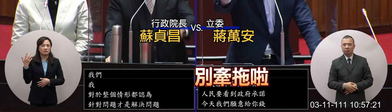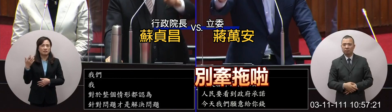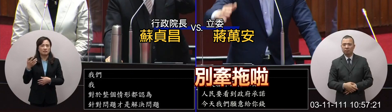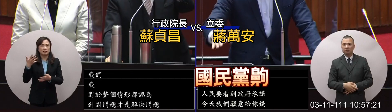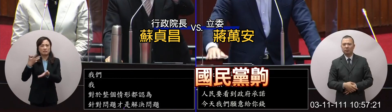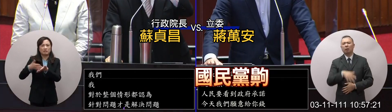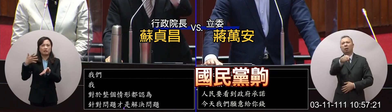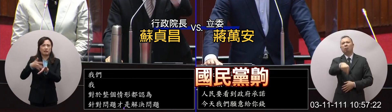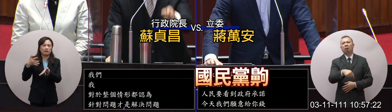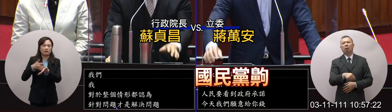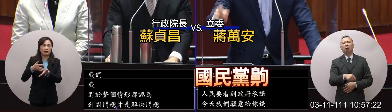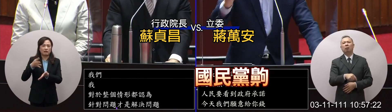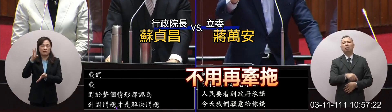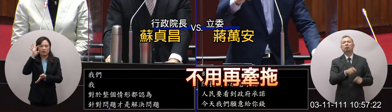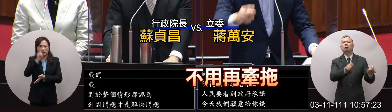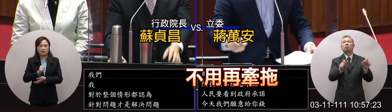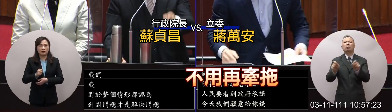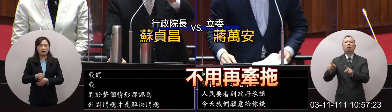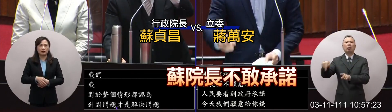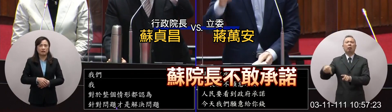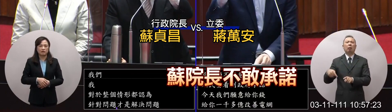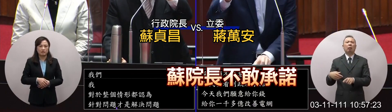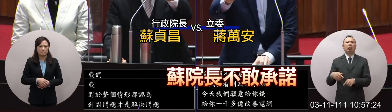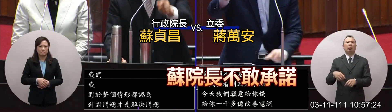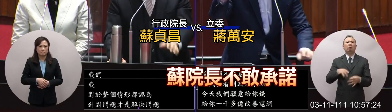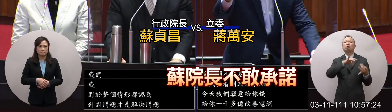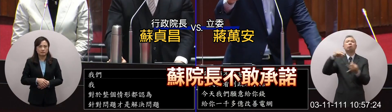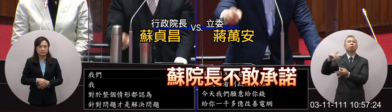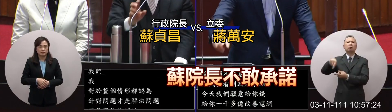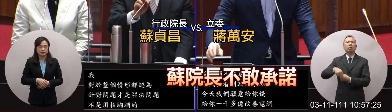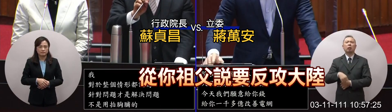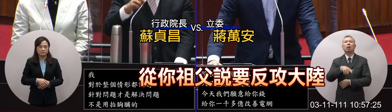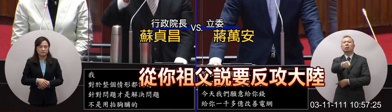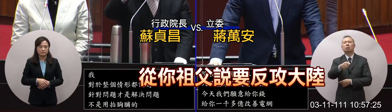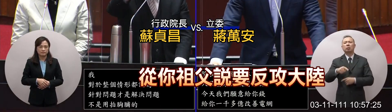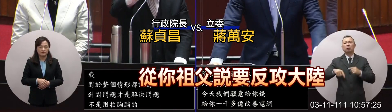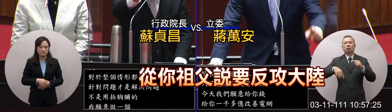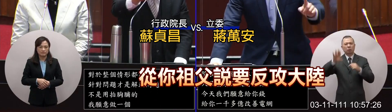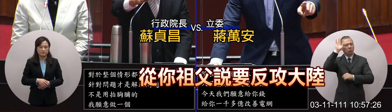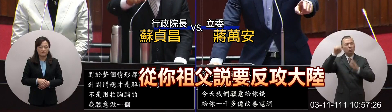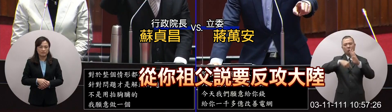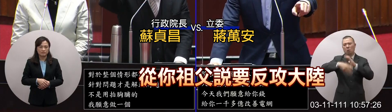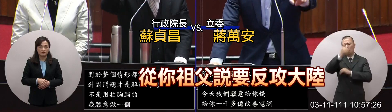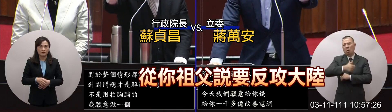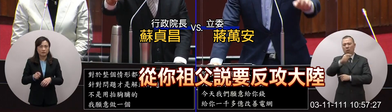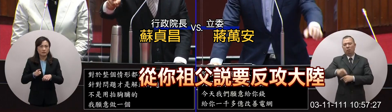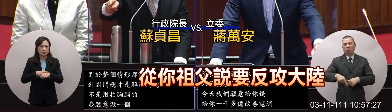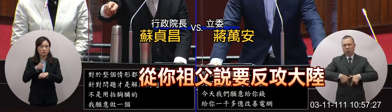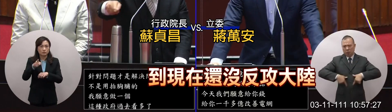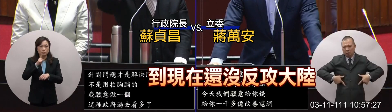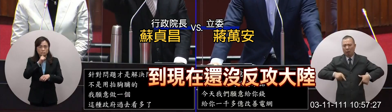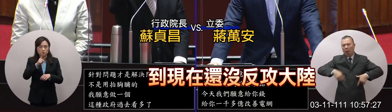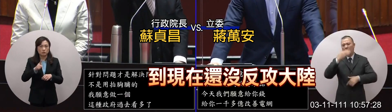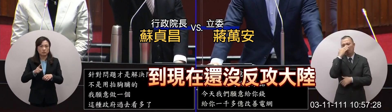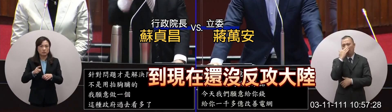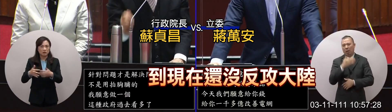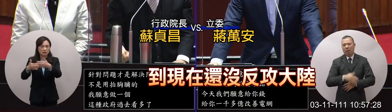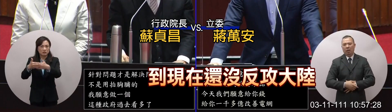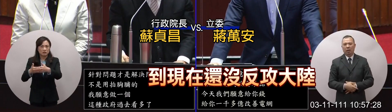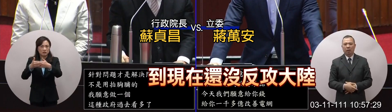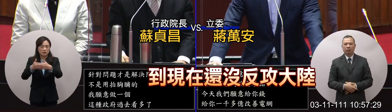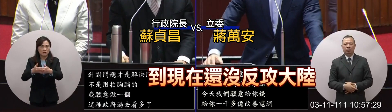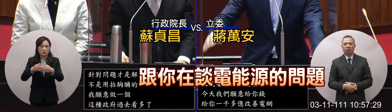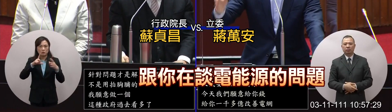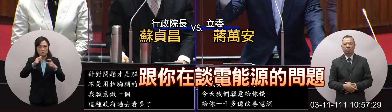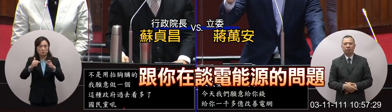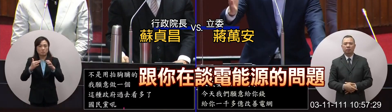卖砍拖啊， 国民党、 啊、又在砍拖。从院长不敢承诺。 从你主务说要反攻大陆，到现在还没反